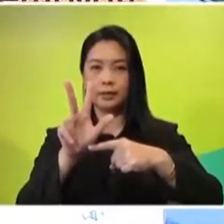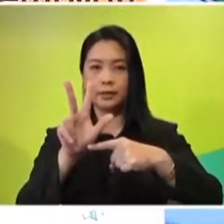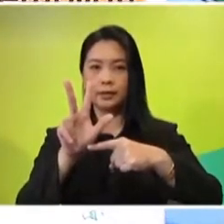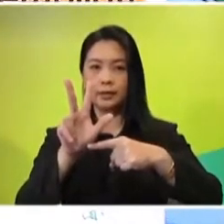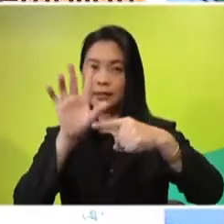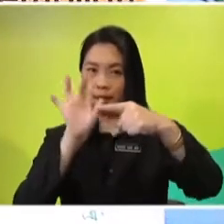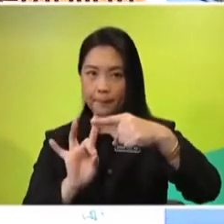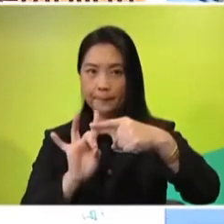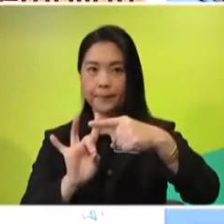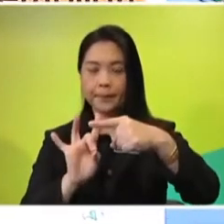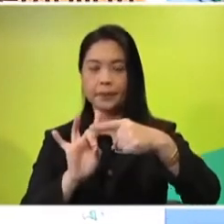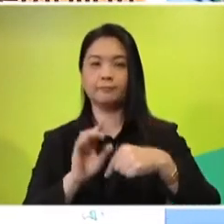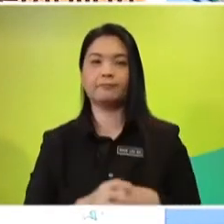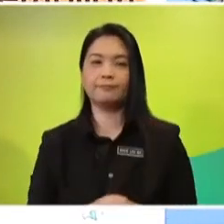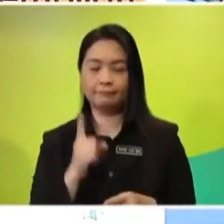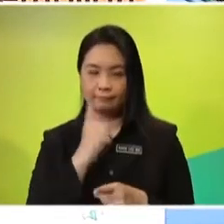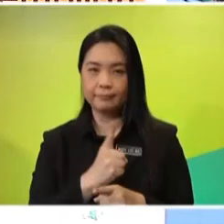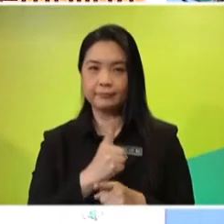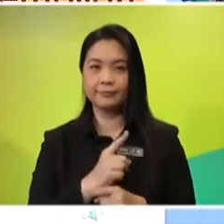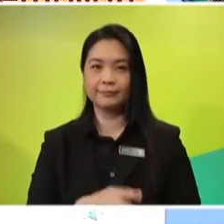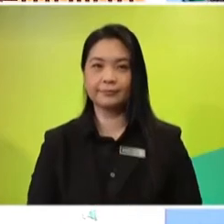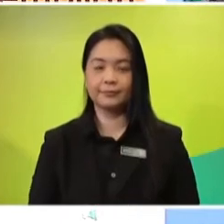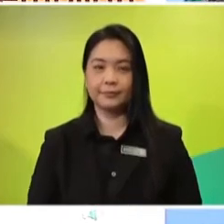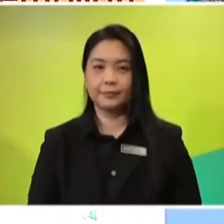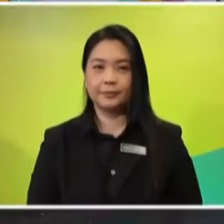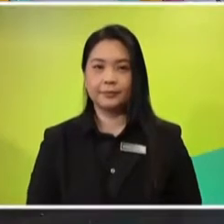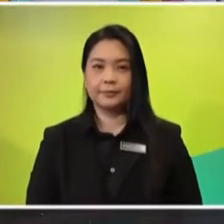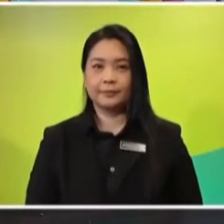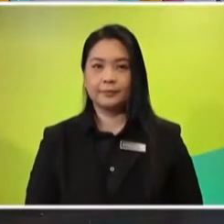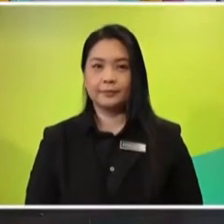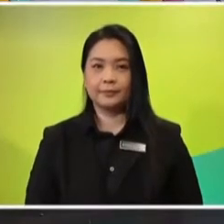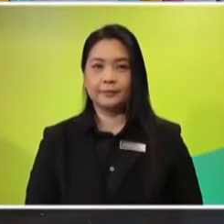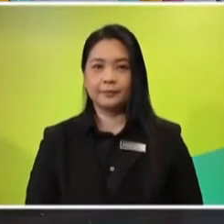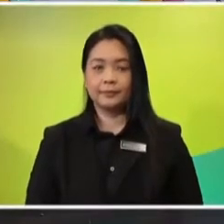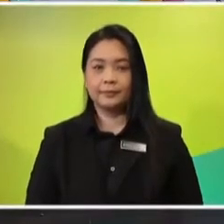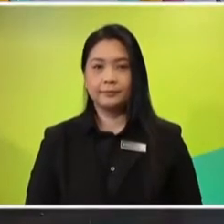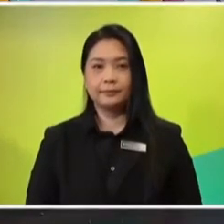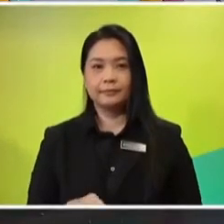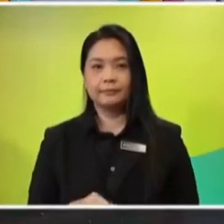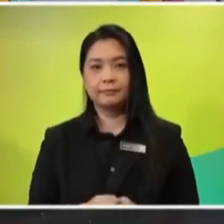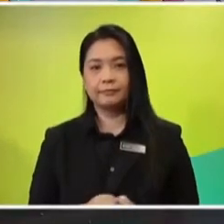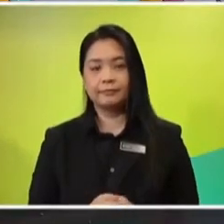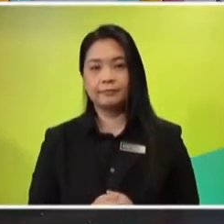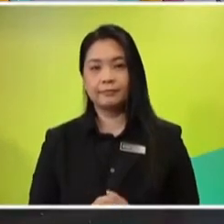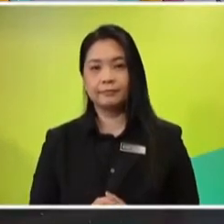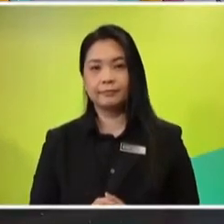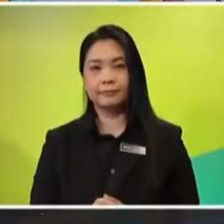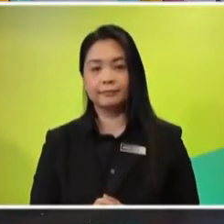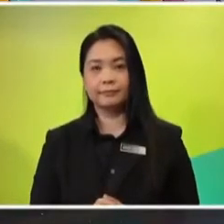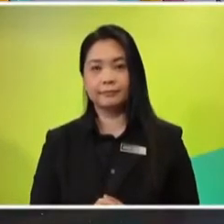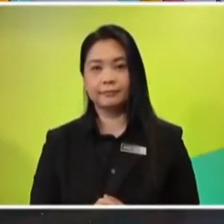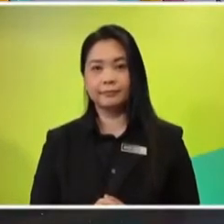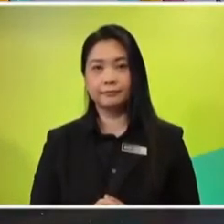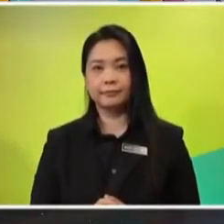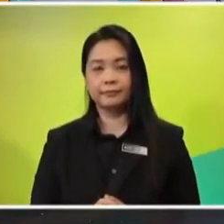1, 2, 3, 4, 5, 6, 7, 8. 3/8, cikgu. Betul, Mira. 3/8. Okey, boleh Mira pilih yang mana?